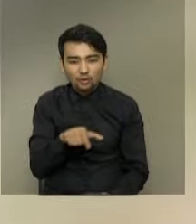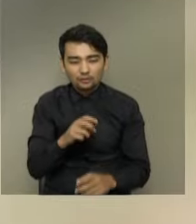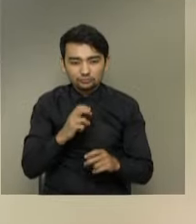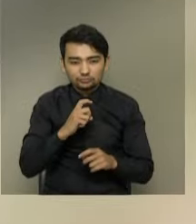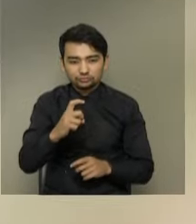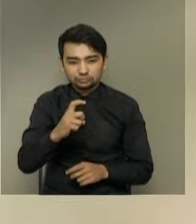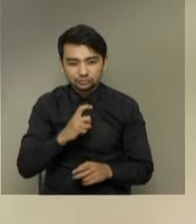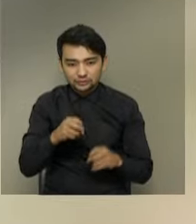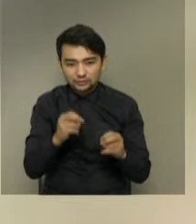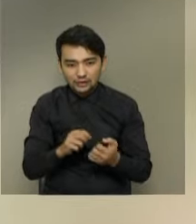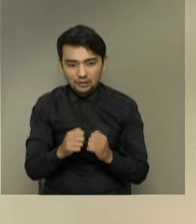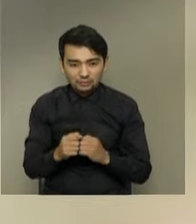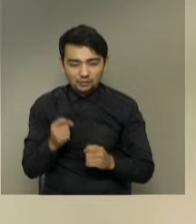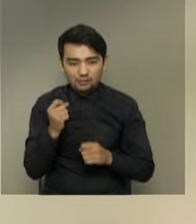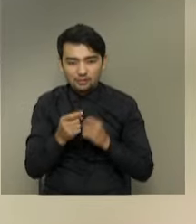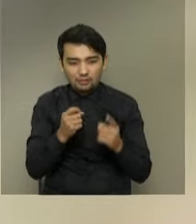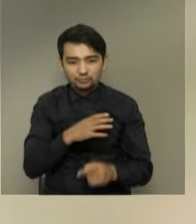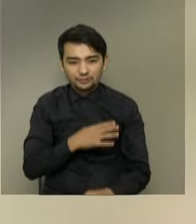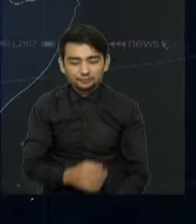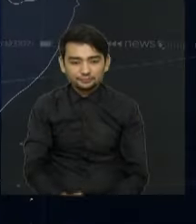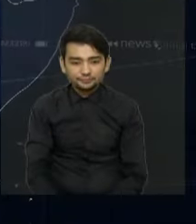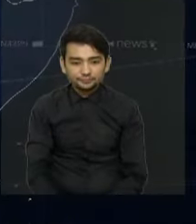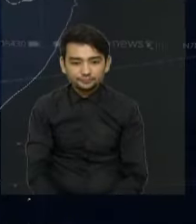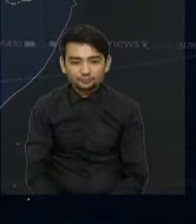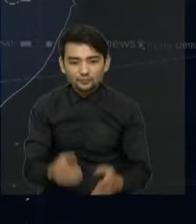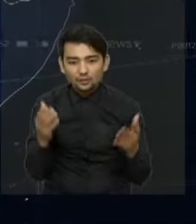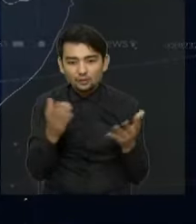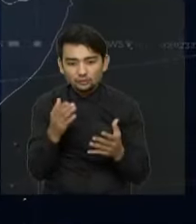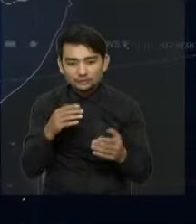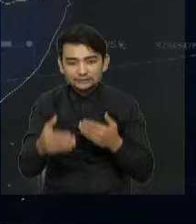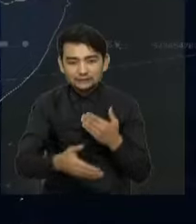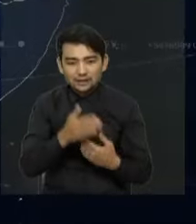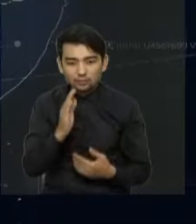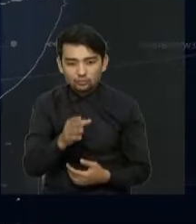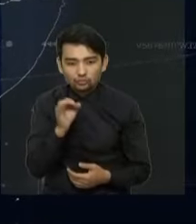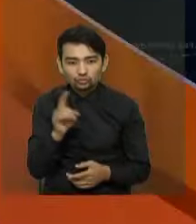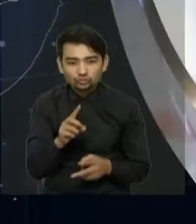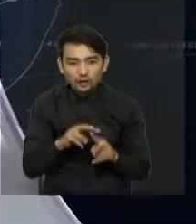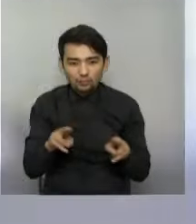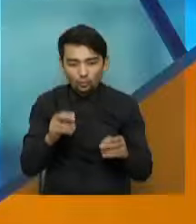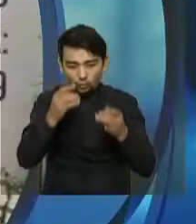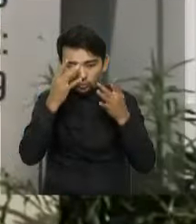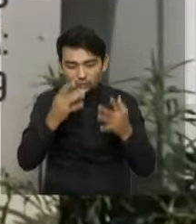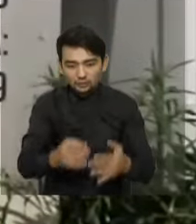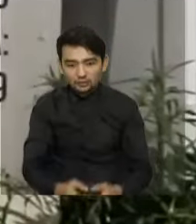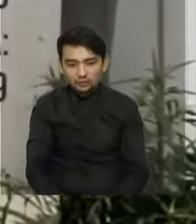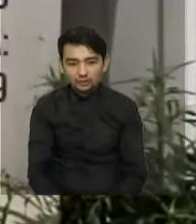Воспитательная работа должна проходить, начиная с семьи. Какое последует наказание? Что не так с культурой?